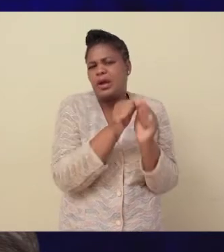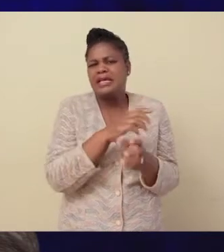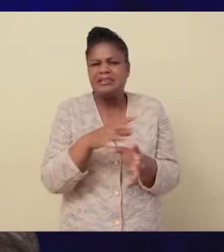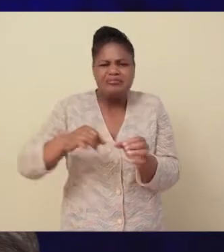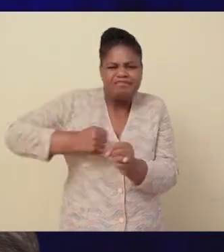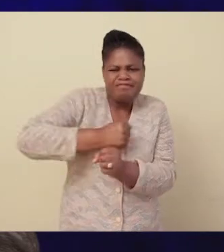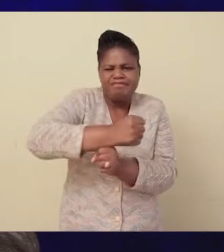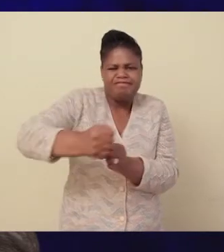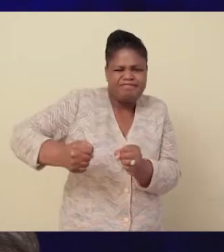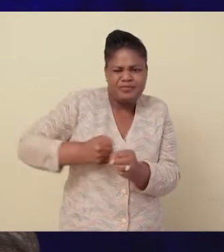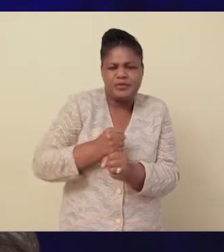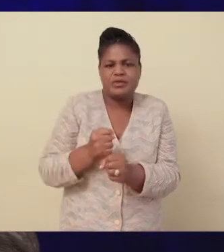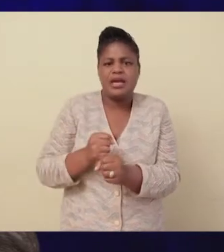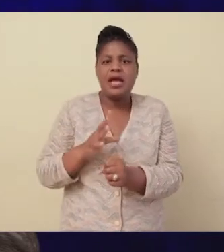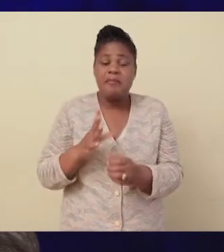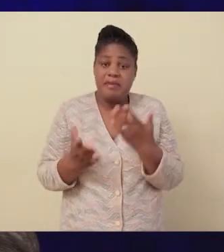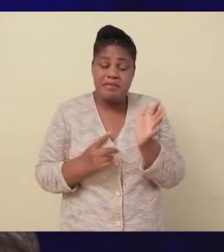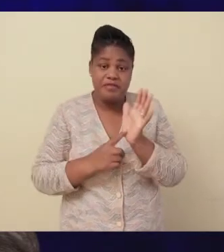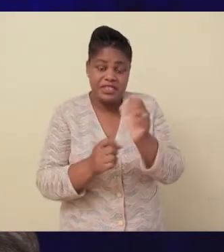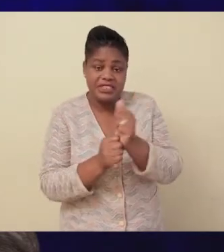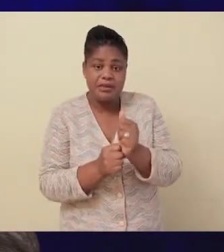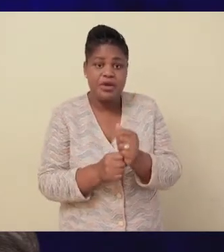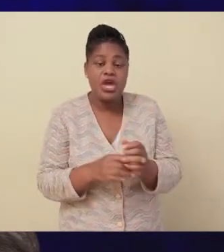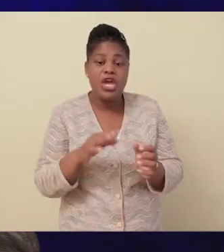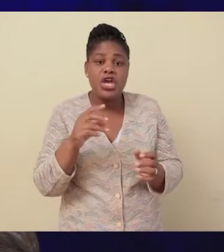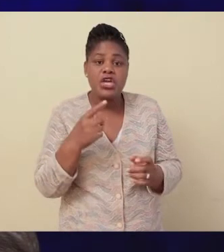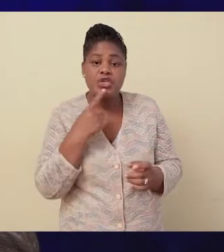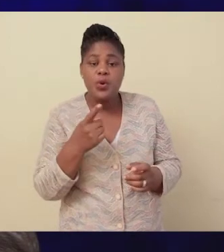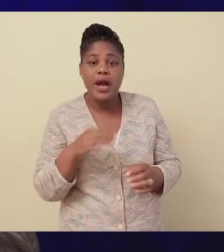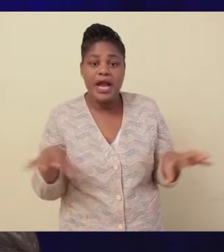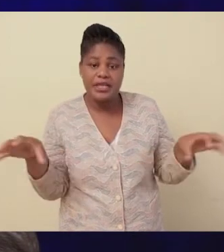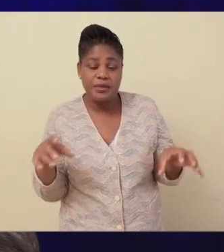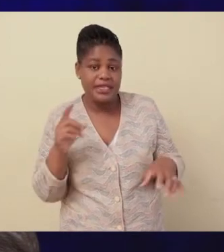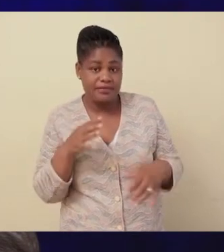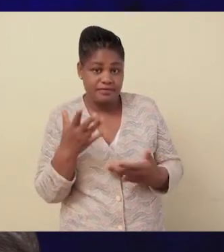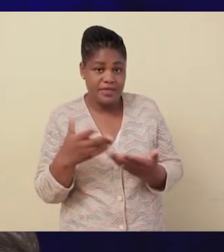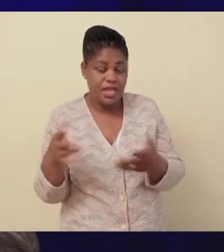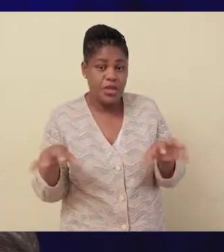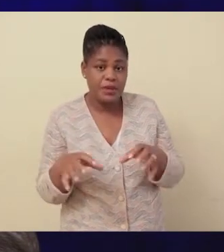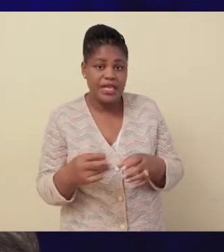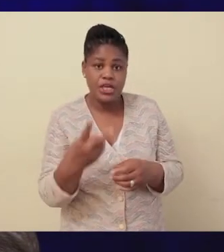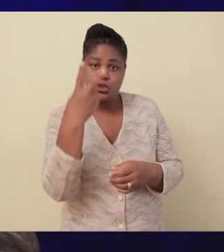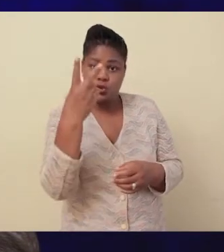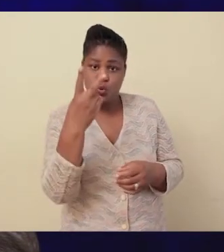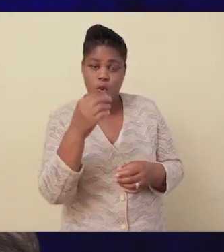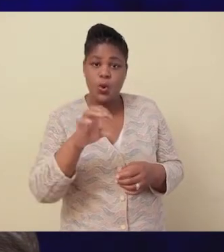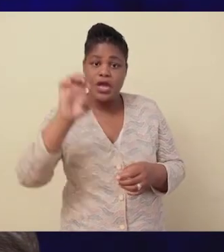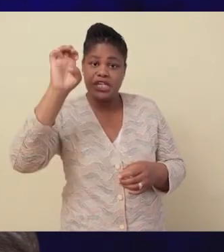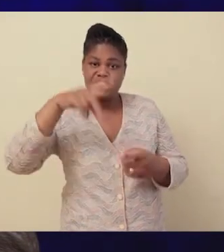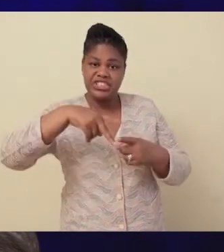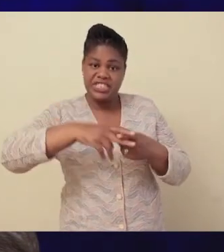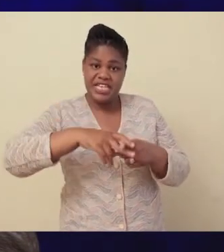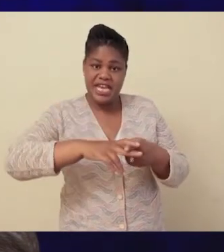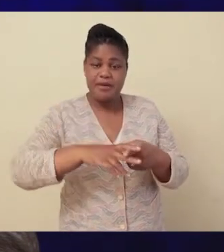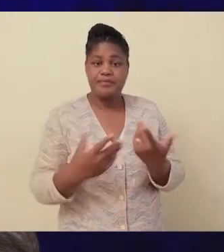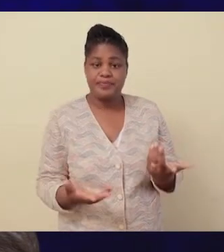uswa ngatimboti muri pabasa pane mainjiniya maviri mubvunzo munozopindura tadzoka pane mainjiniya maviri